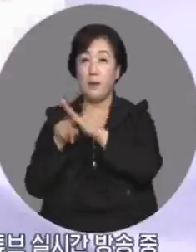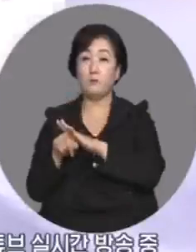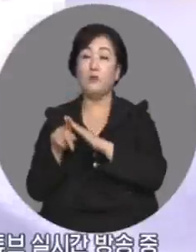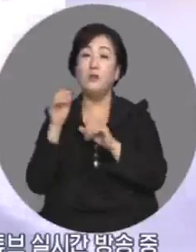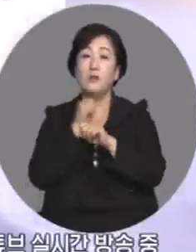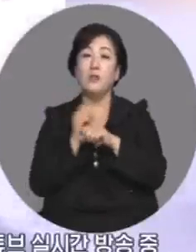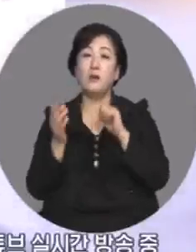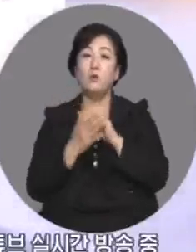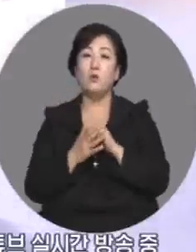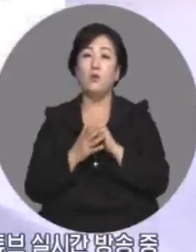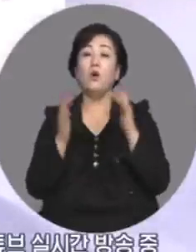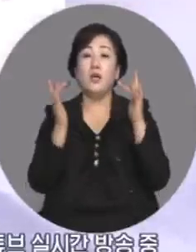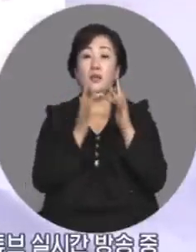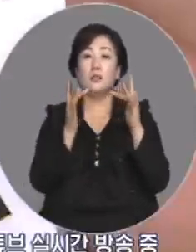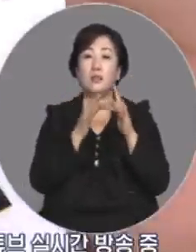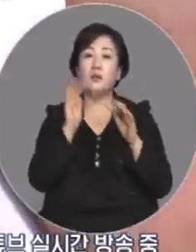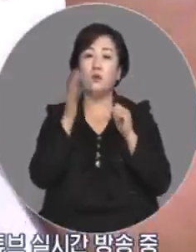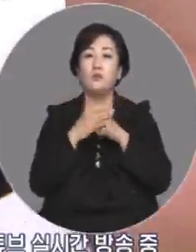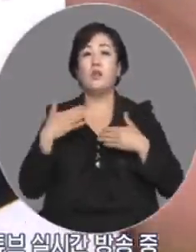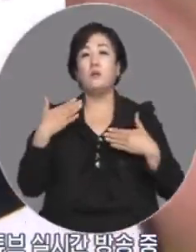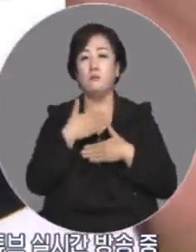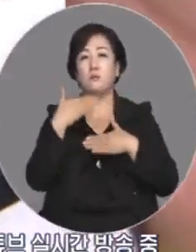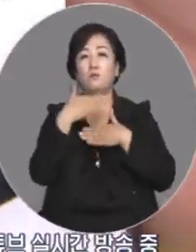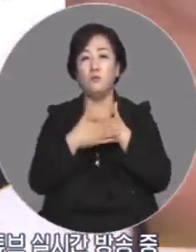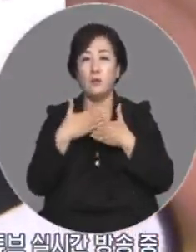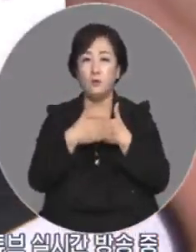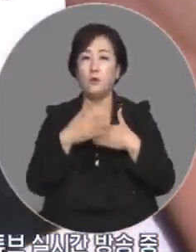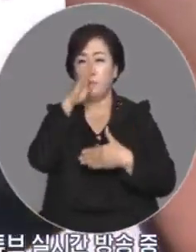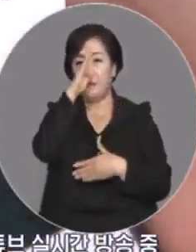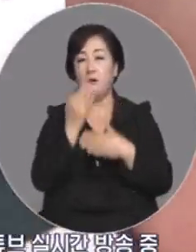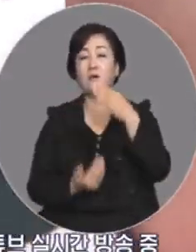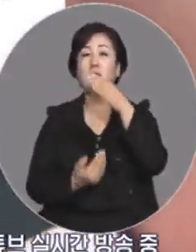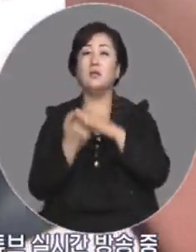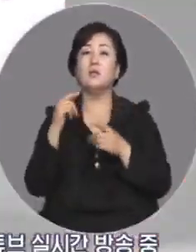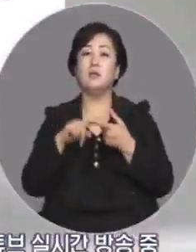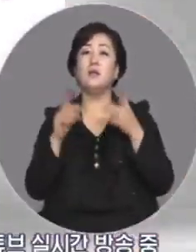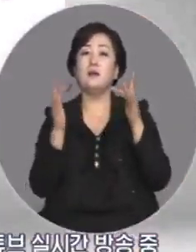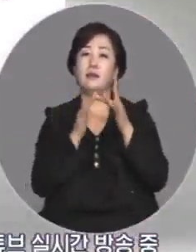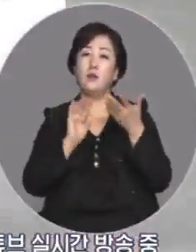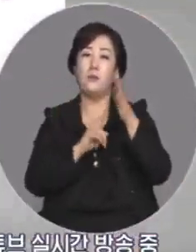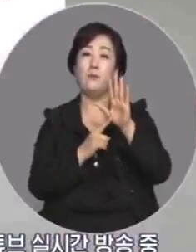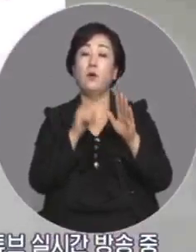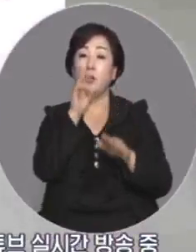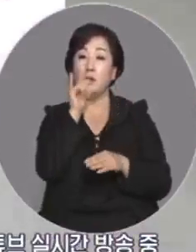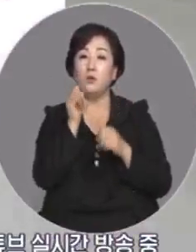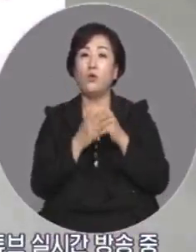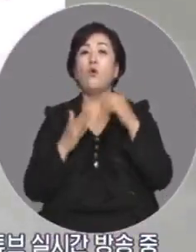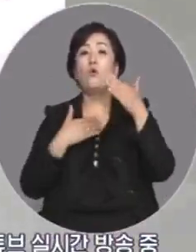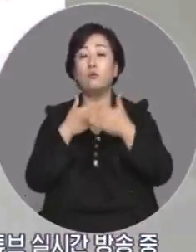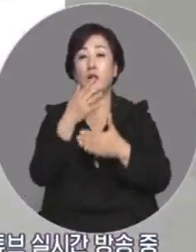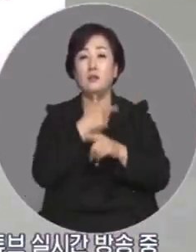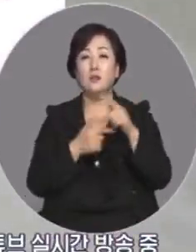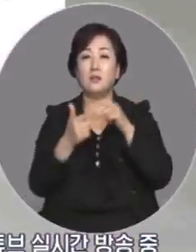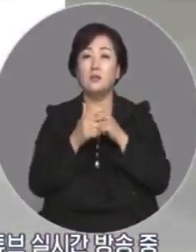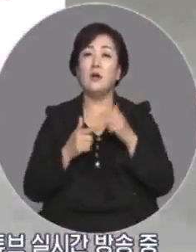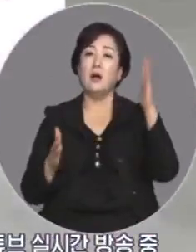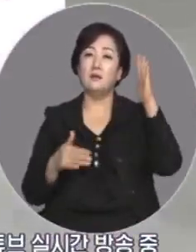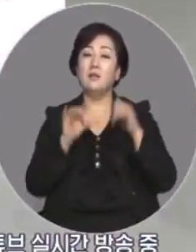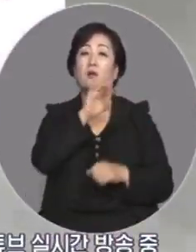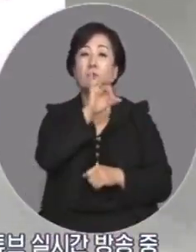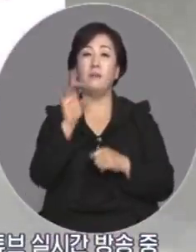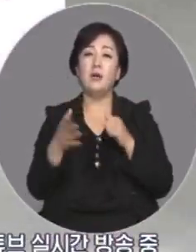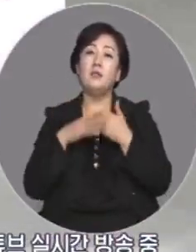학교 커뮤니티엔 전에 없던 피부 질환이 생겼다는 글도 잇따라 올라오고 있습니다. 불안해진 학생들은 몇 차례 학교에